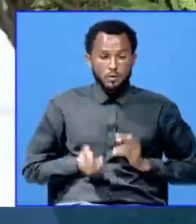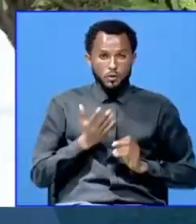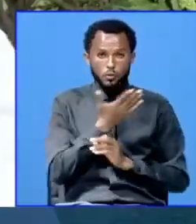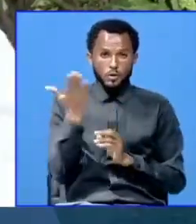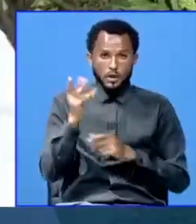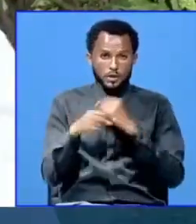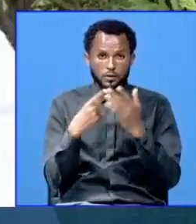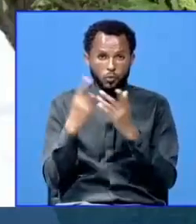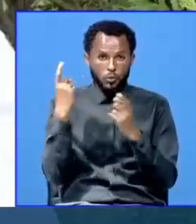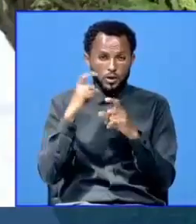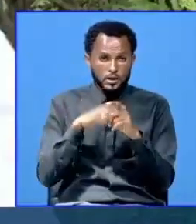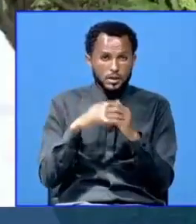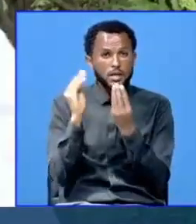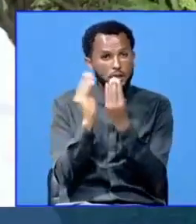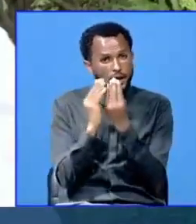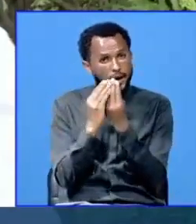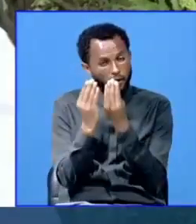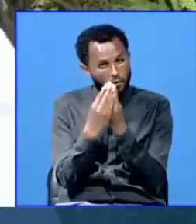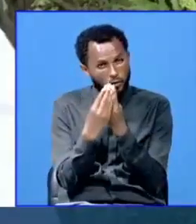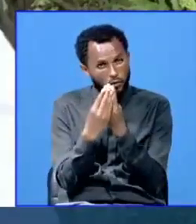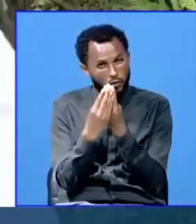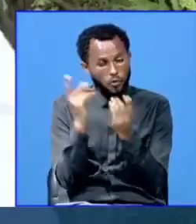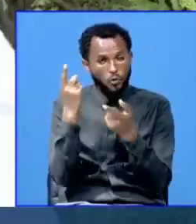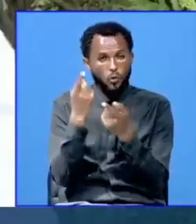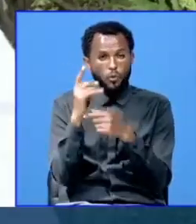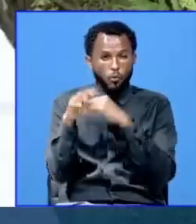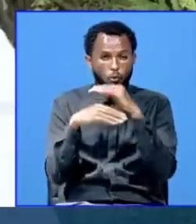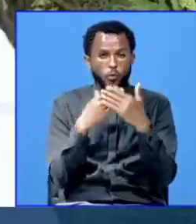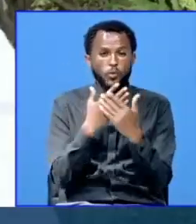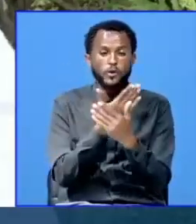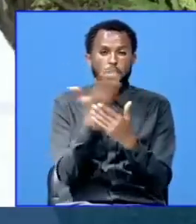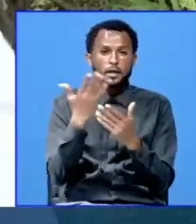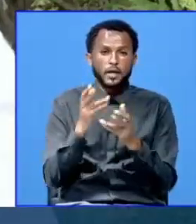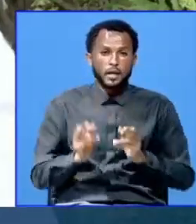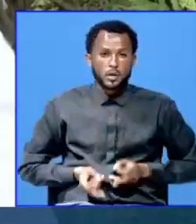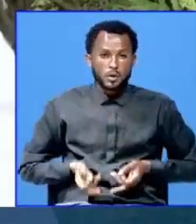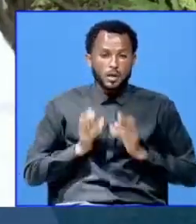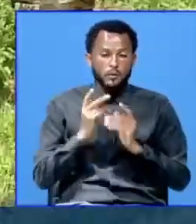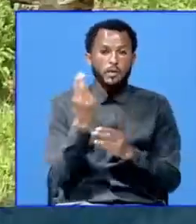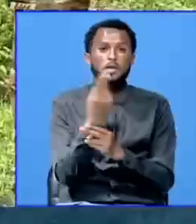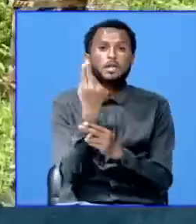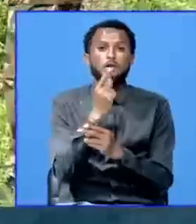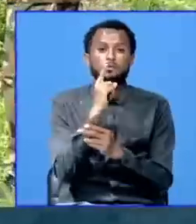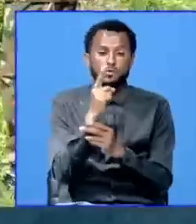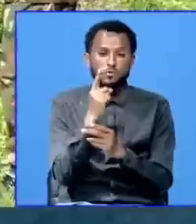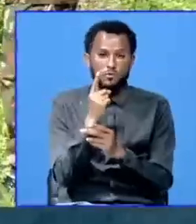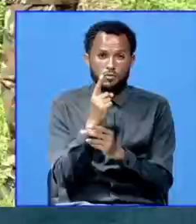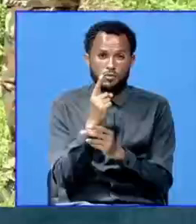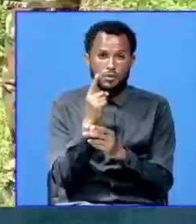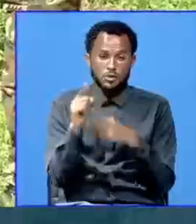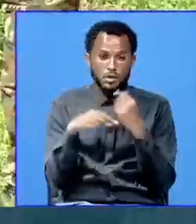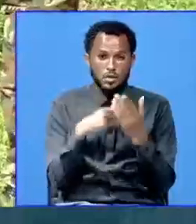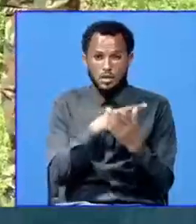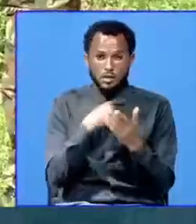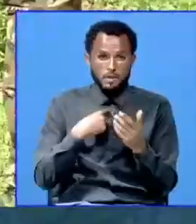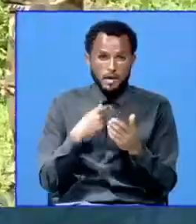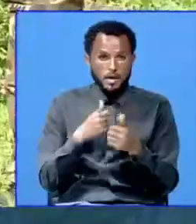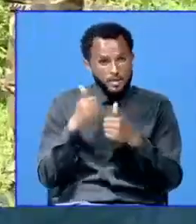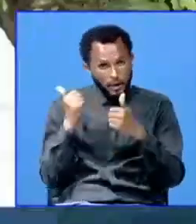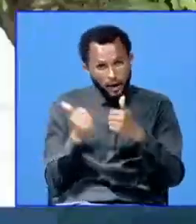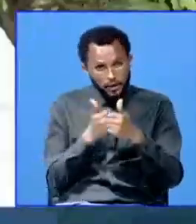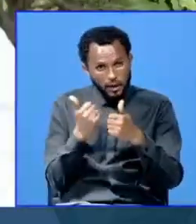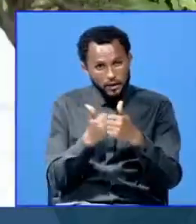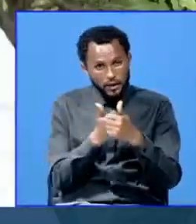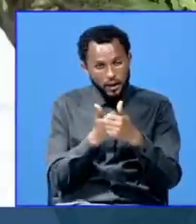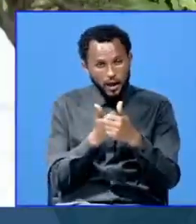ግን ኩሉ ግዜ ልክንካና ኾኖ ንኩሉ ነገር ይልጠቅም ማለት እዩ ሂወታዊ ስለልኾነ ኩሉ ነገር ይልጠቅም ንሕና ድማ ተኸታትልናዮ